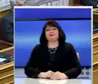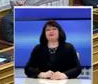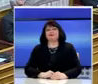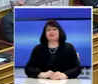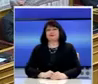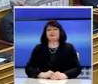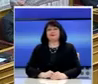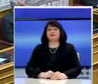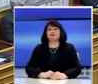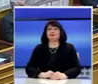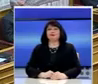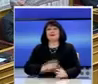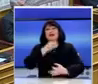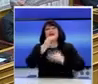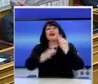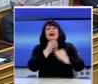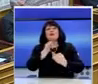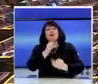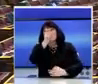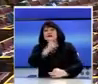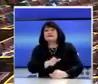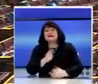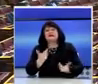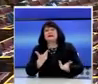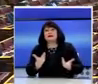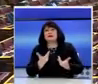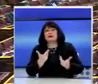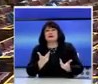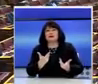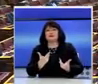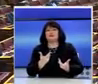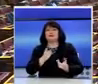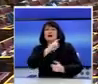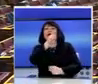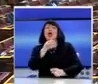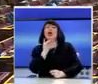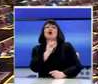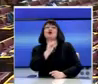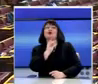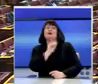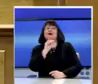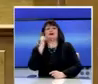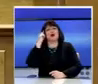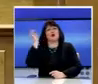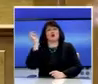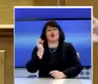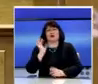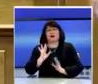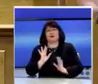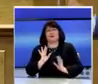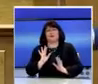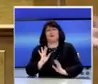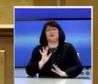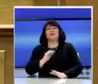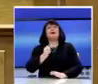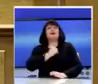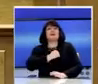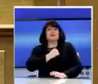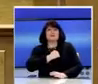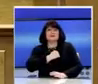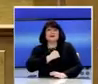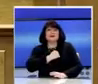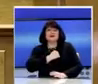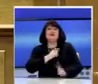Καταφεύγω λοιπόν, αντί για χαρακτηρισμούς, σε λογικά ερωτήματα. Ερωτήματα που πιστεύω, κύριε